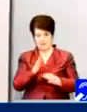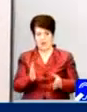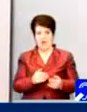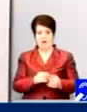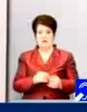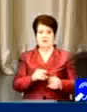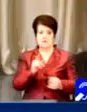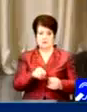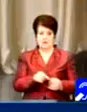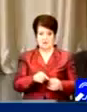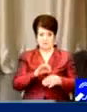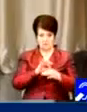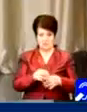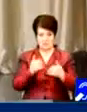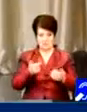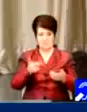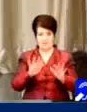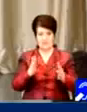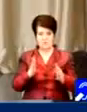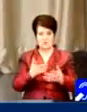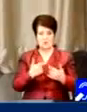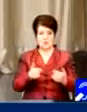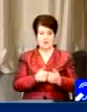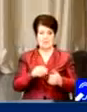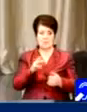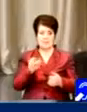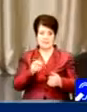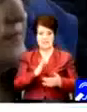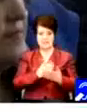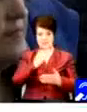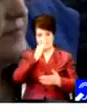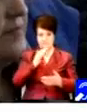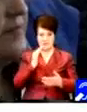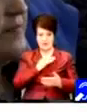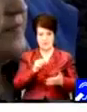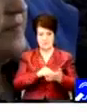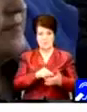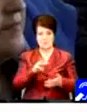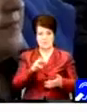să-l aducem în lumea reală. Evenimentul a fost organizat de platforma media suntpărinte.md cu susținerea